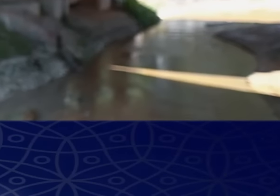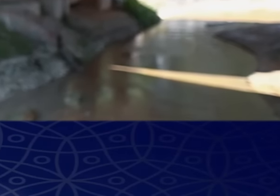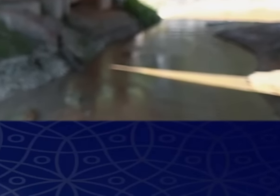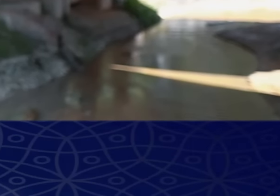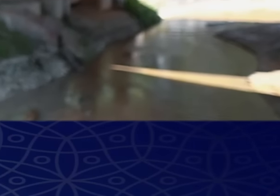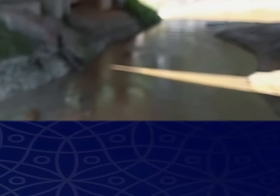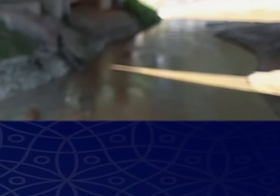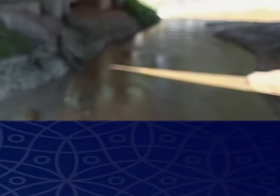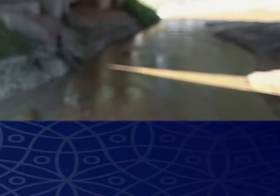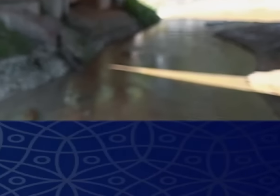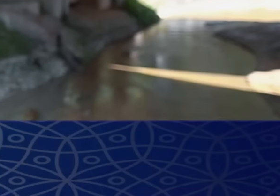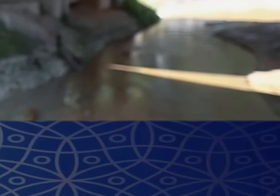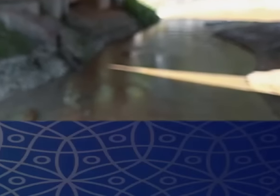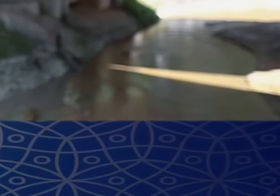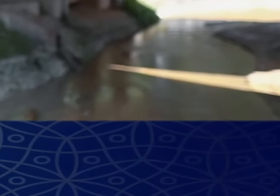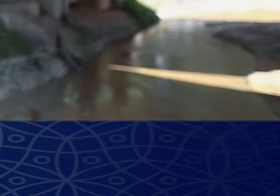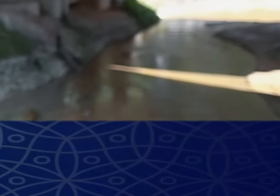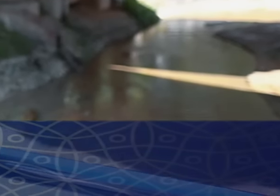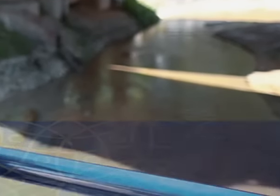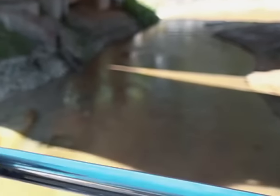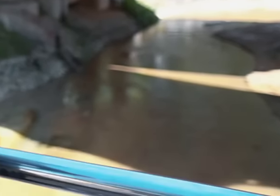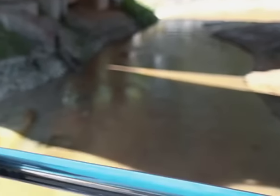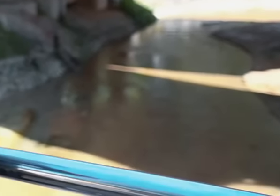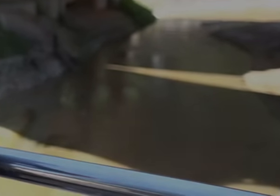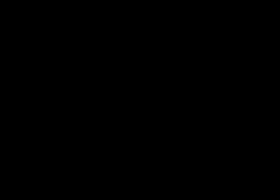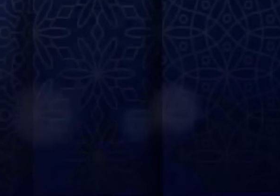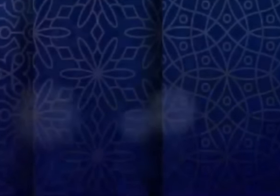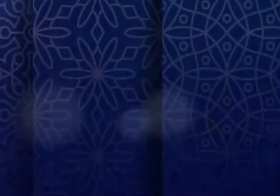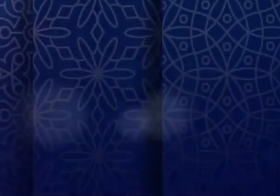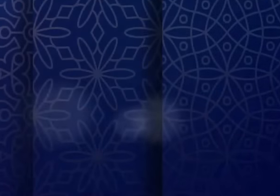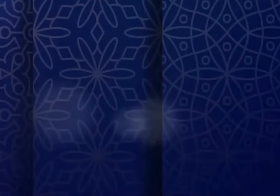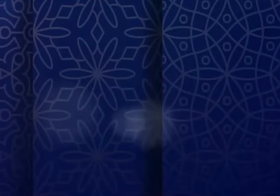Quran, read, understand, apply. Malaysia, come and join us.